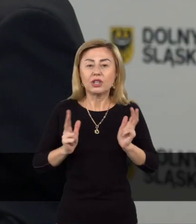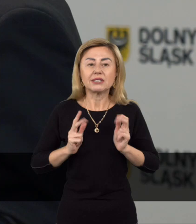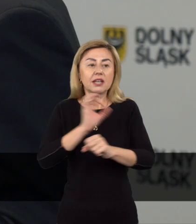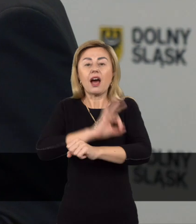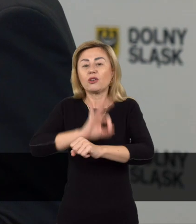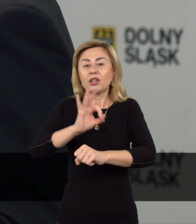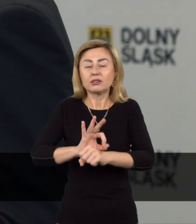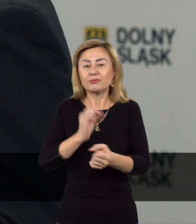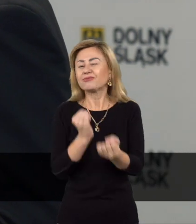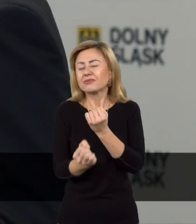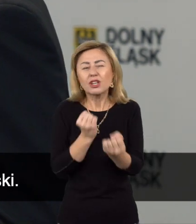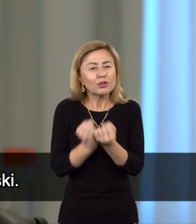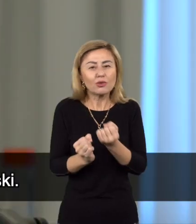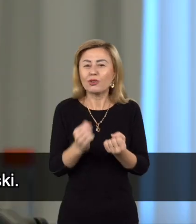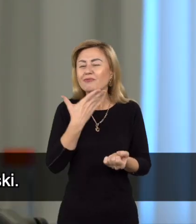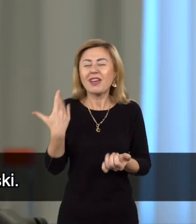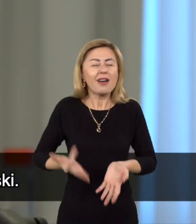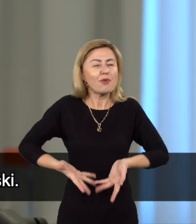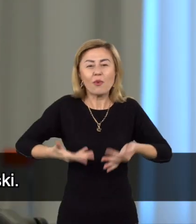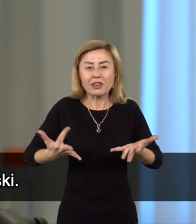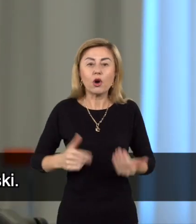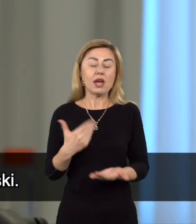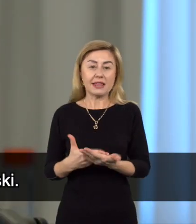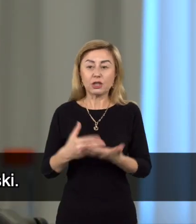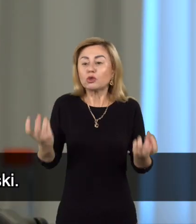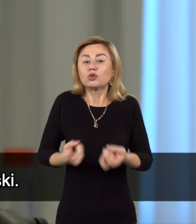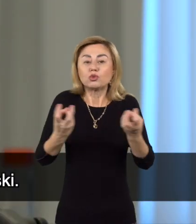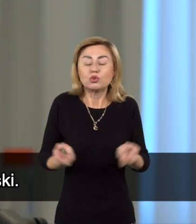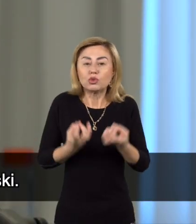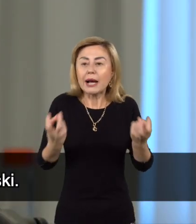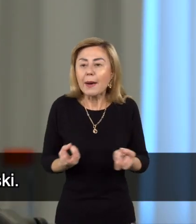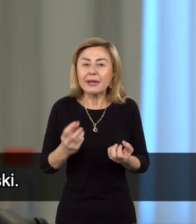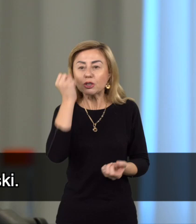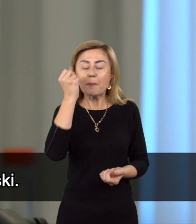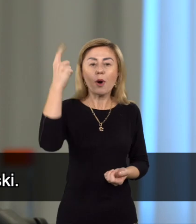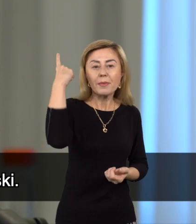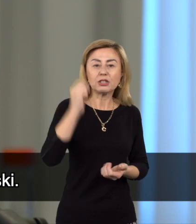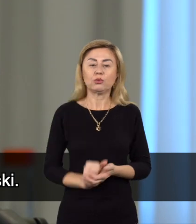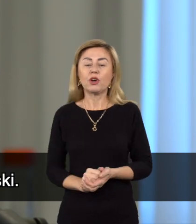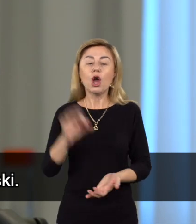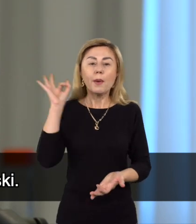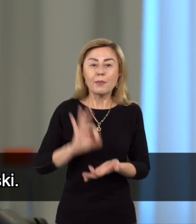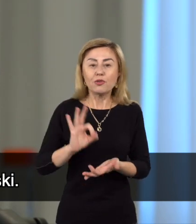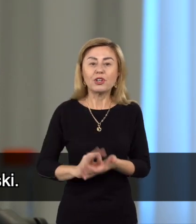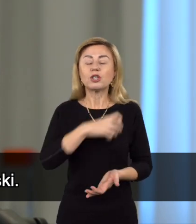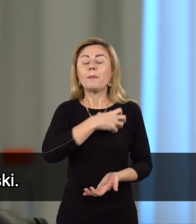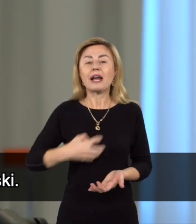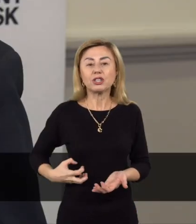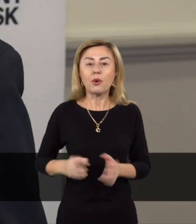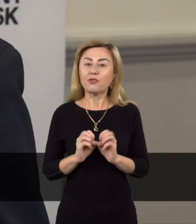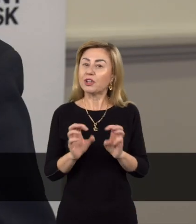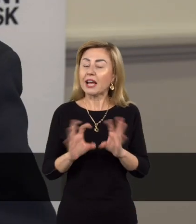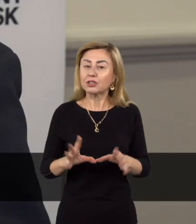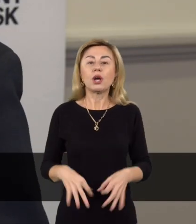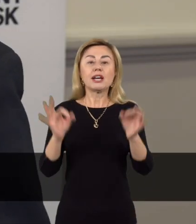pozorna bądź niepełna. Dlatego należy szukać dobrych rozwiązań, zapewnił nas marszałek Marcin Krzyżanowski.